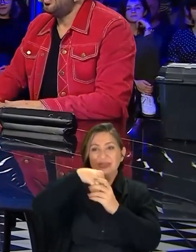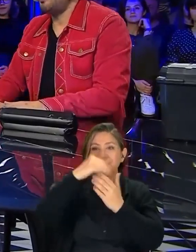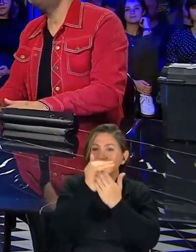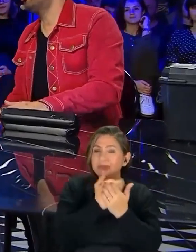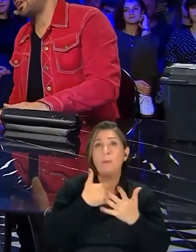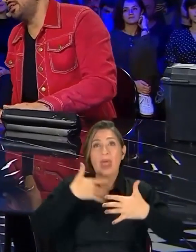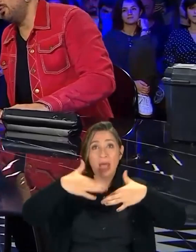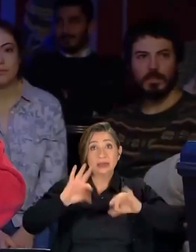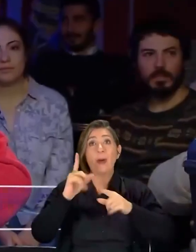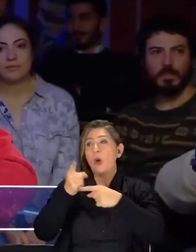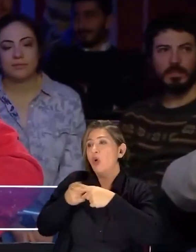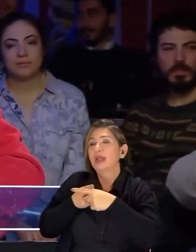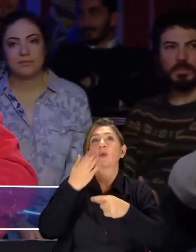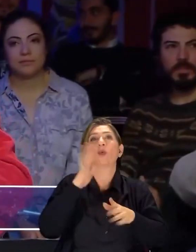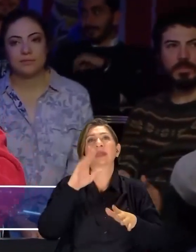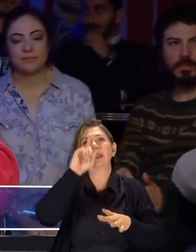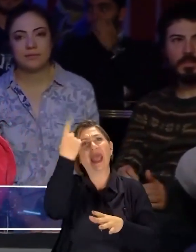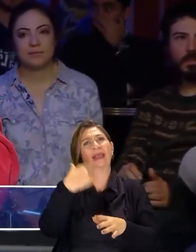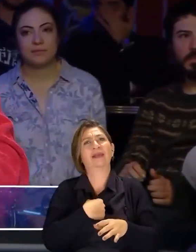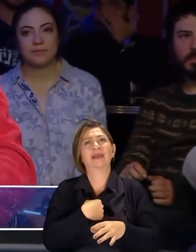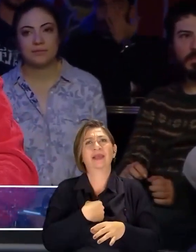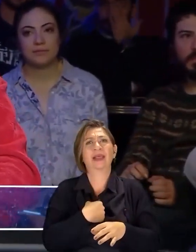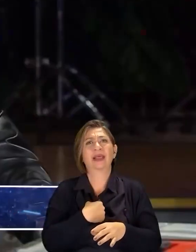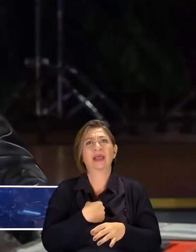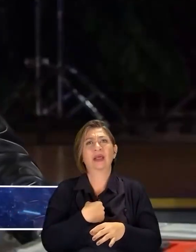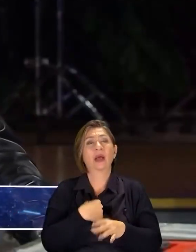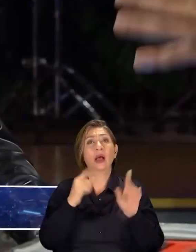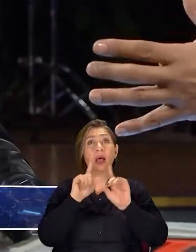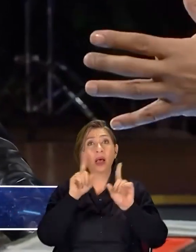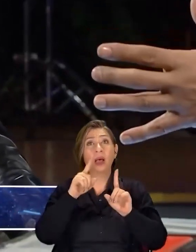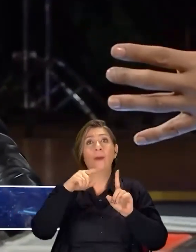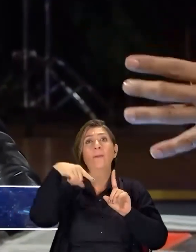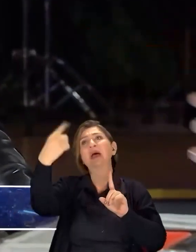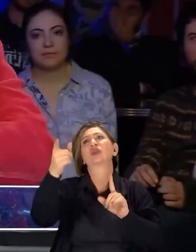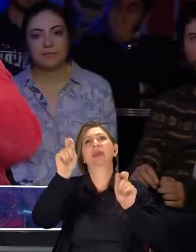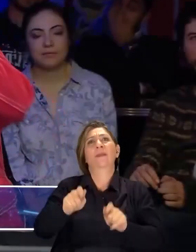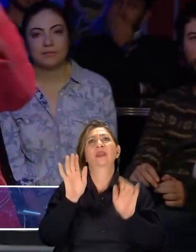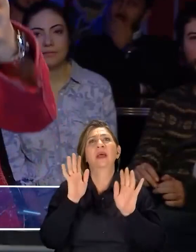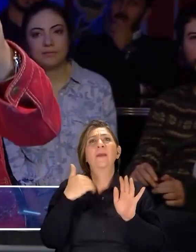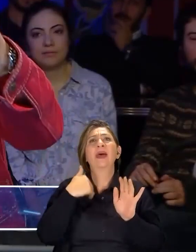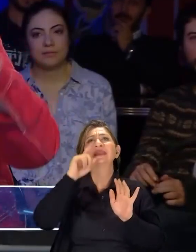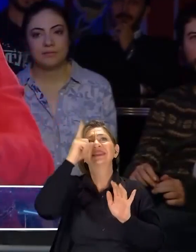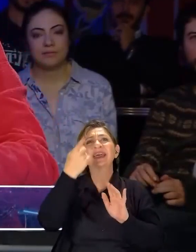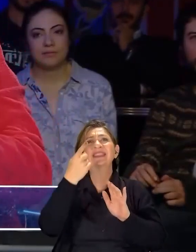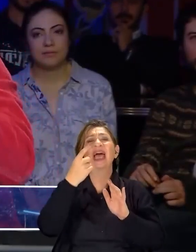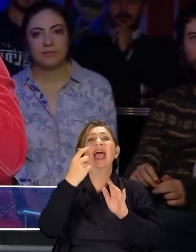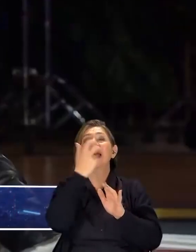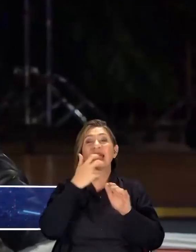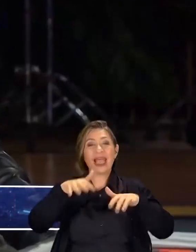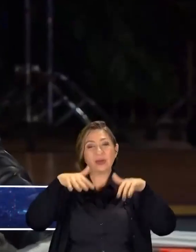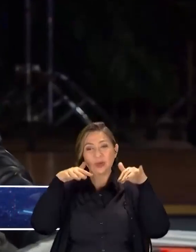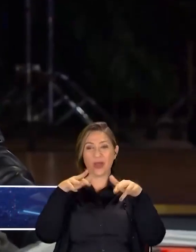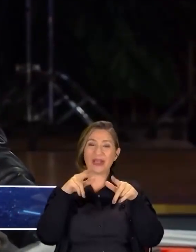hazırladım Ama bir ortaklığım yoktu Eee tek başa mıydın Hayır başkaları koy yaptı Ben sadece gazino